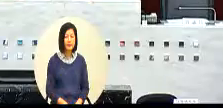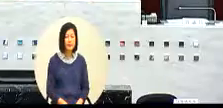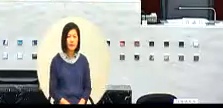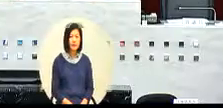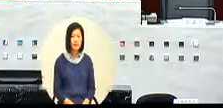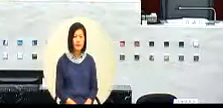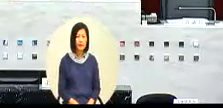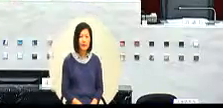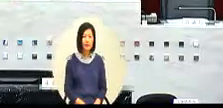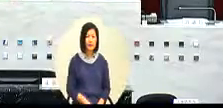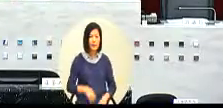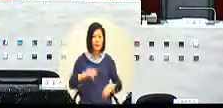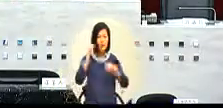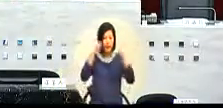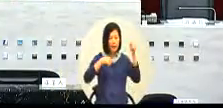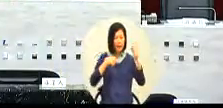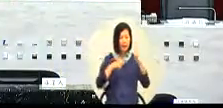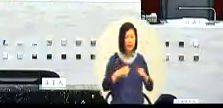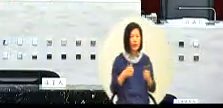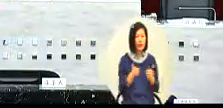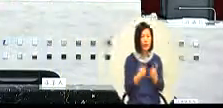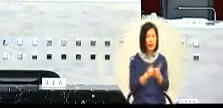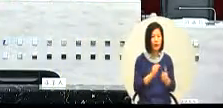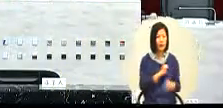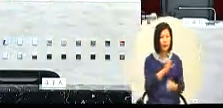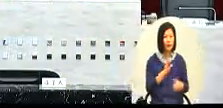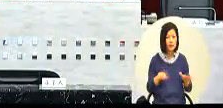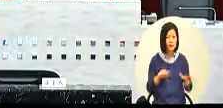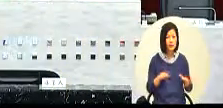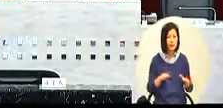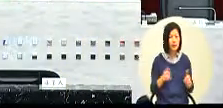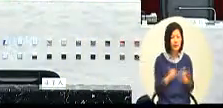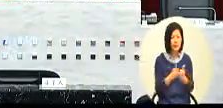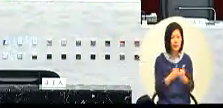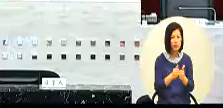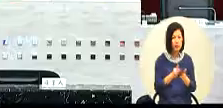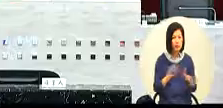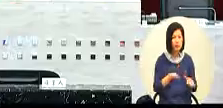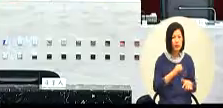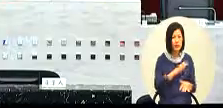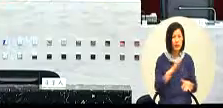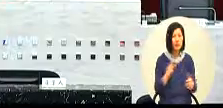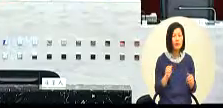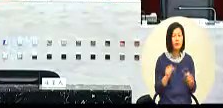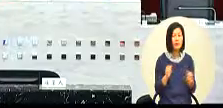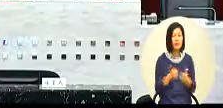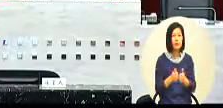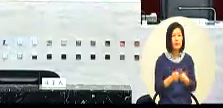上午的议程到此结束，今天的议程到此结束，散会。